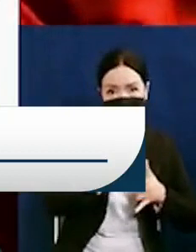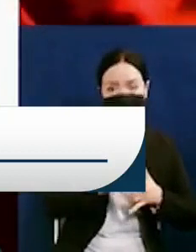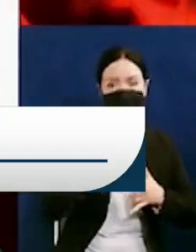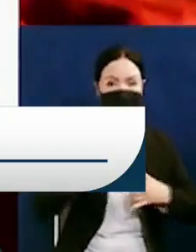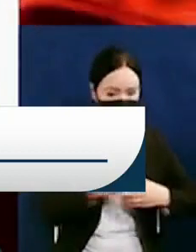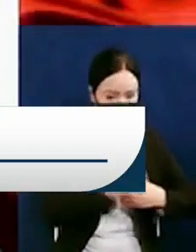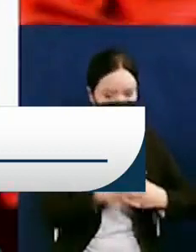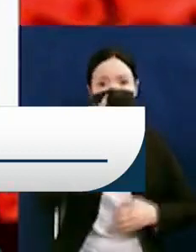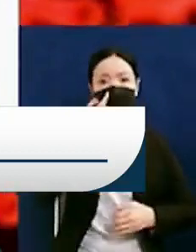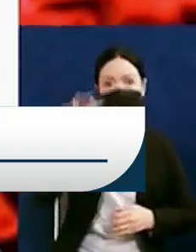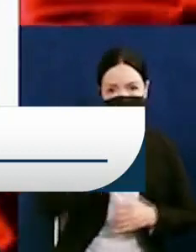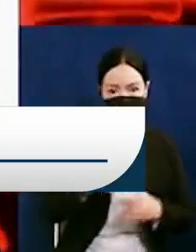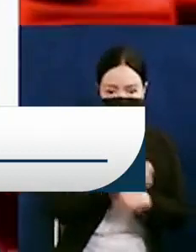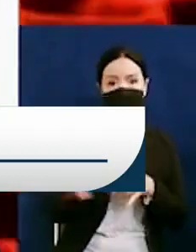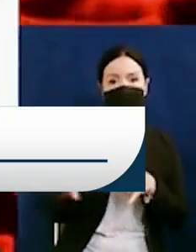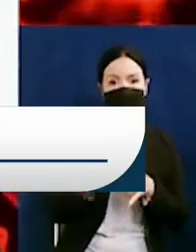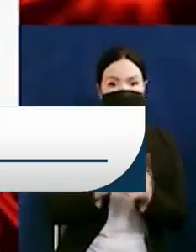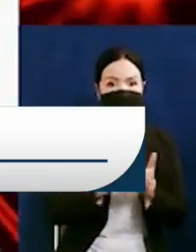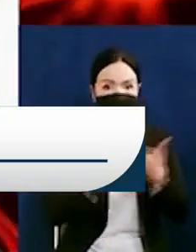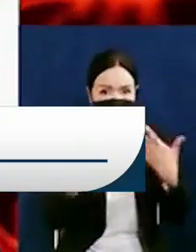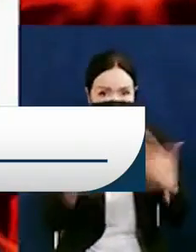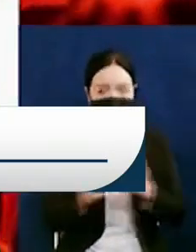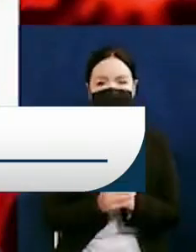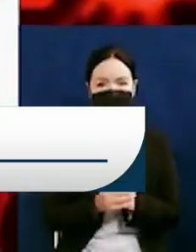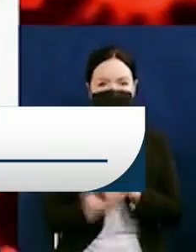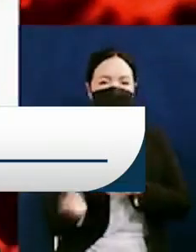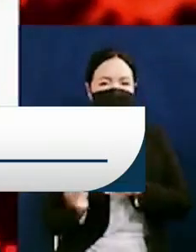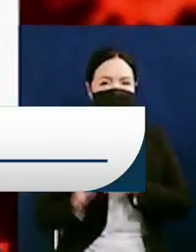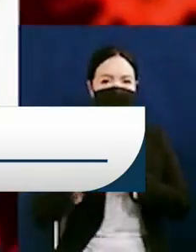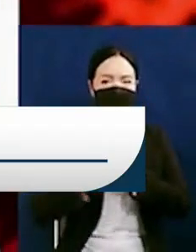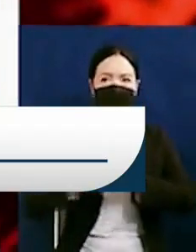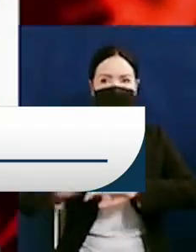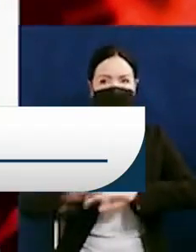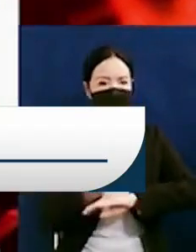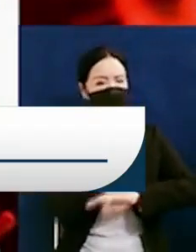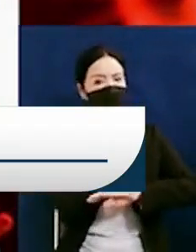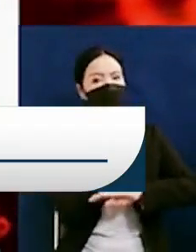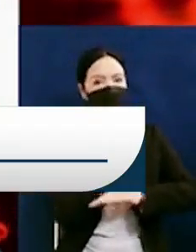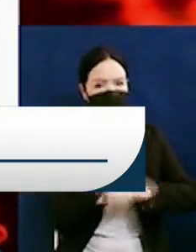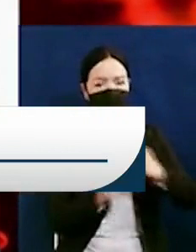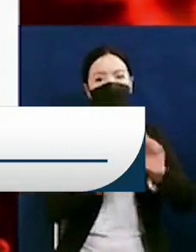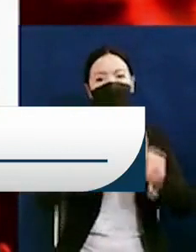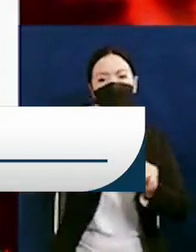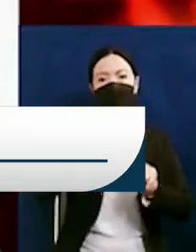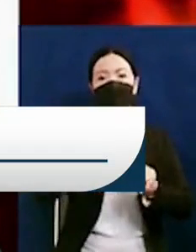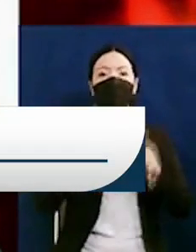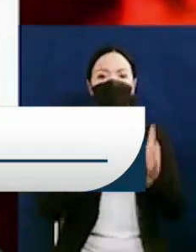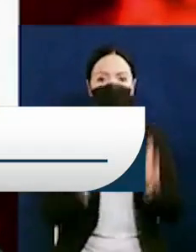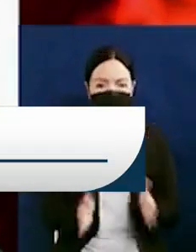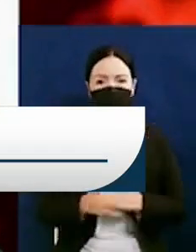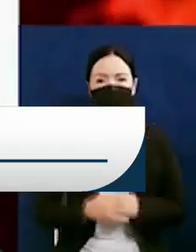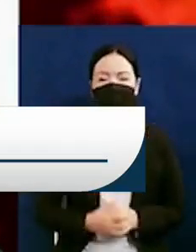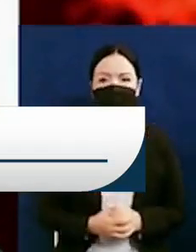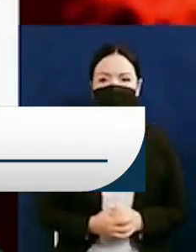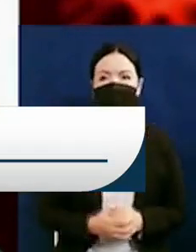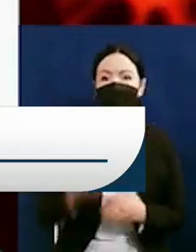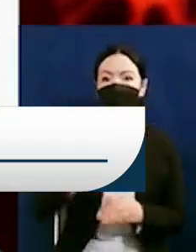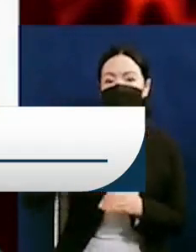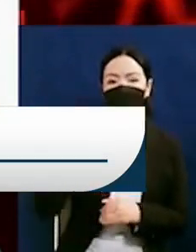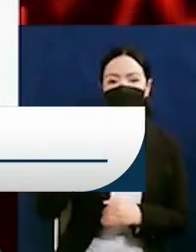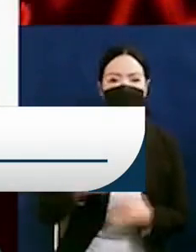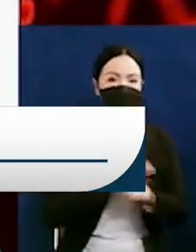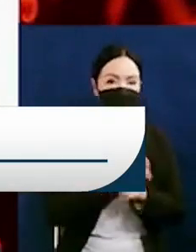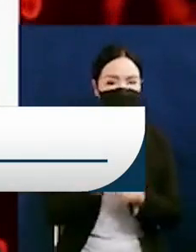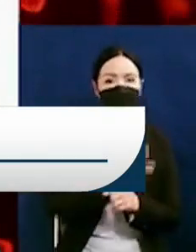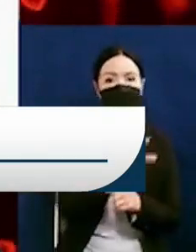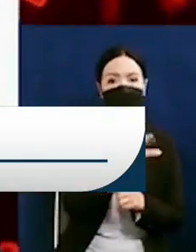รุนแรงหลังติดเชื้อนะครับว่าคาดว่าอาจจะขึ้นบ้านเล็กน้อยนะครับขึ้นไประดับที่พันกว่าลายนะครับซึ่งสมัย Delta